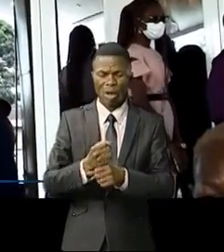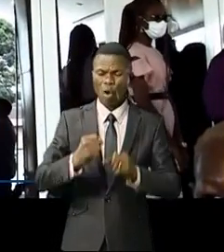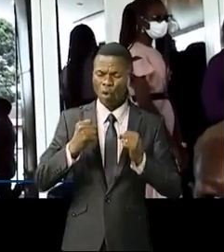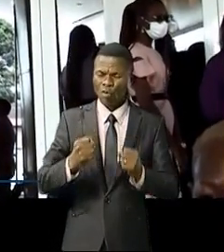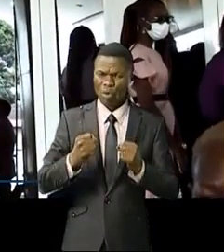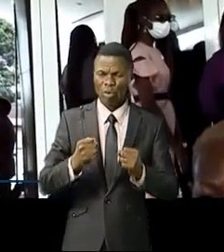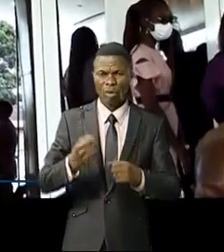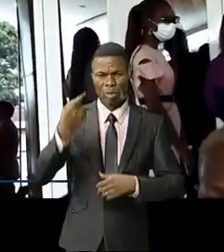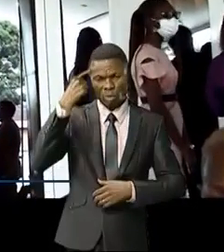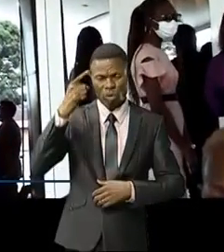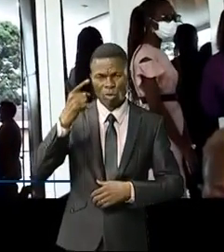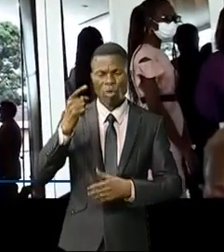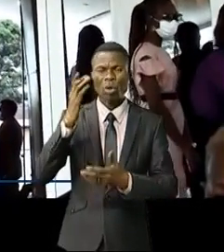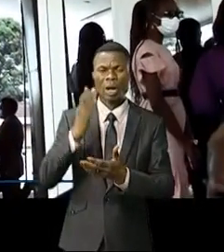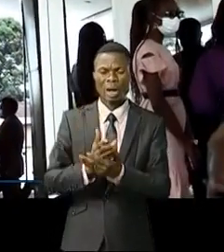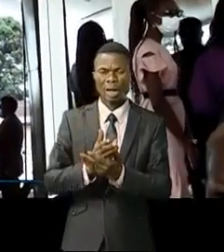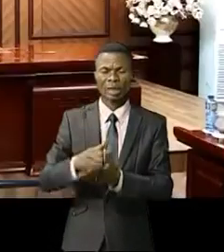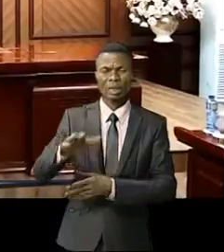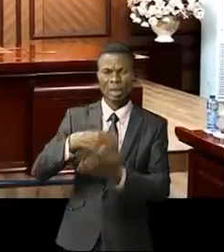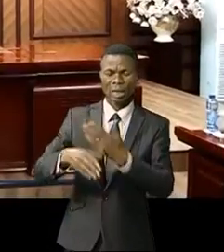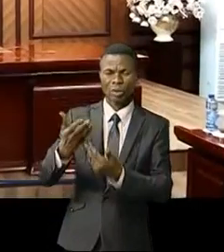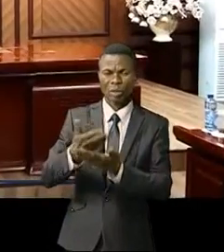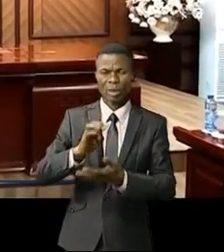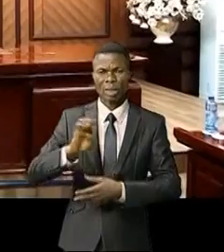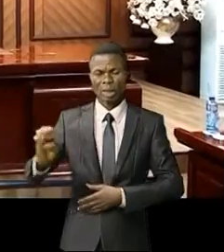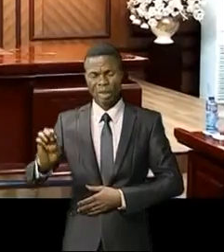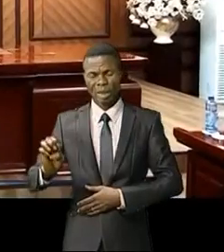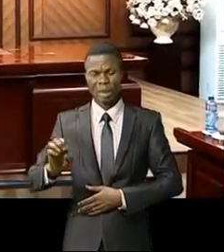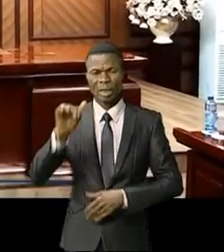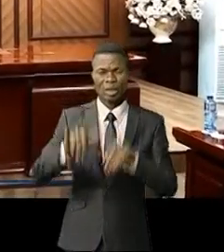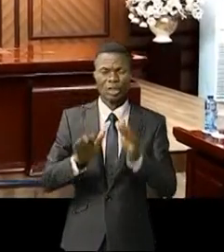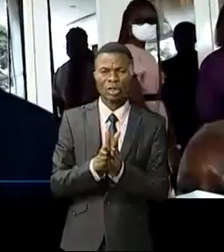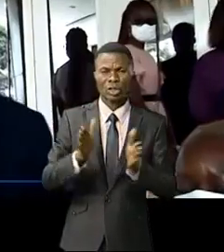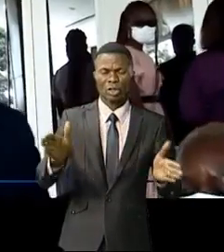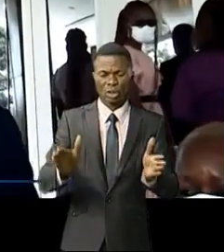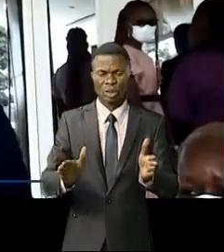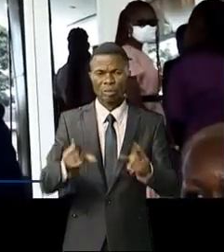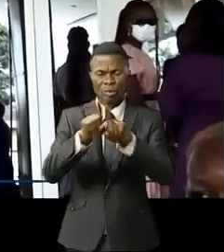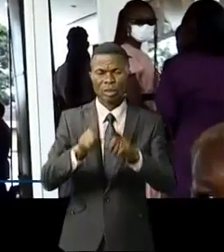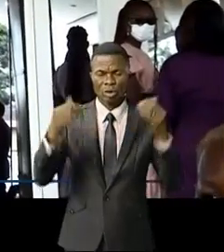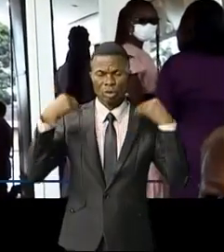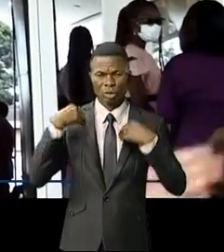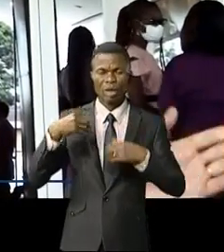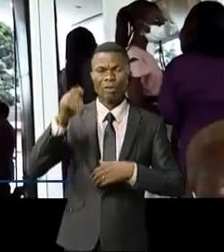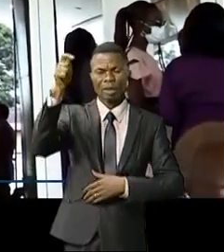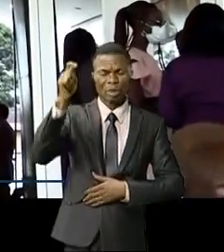Et la chef de la mission, Mme Keïta, avec le commandant de la force, s'y